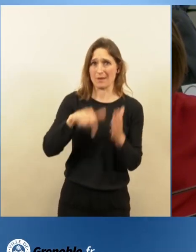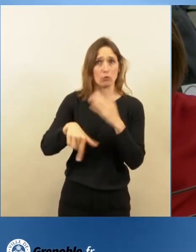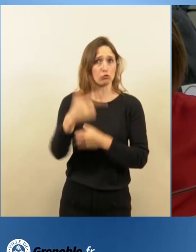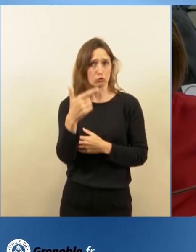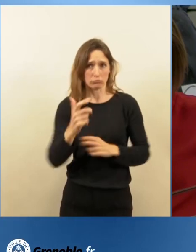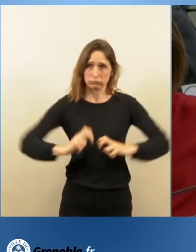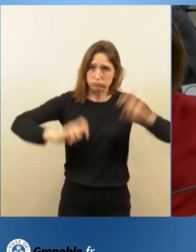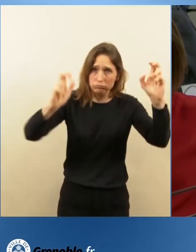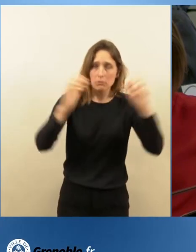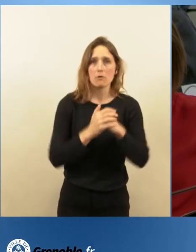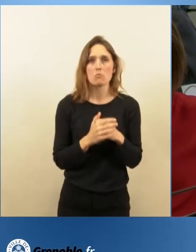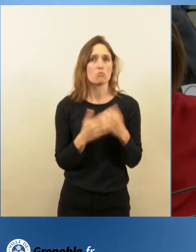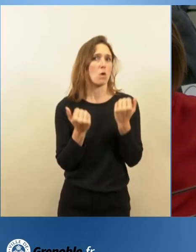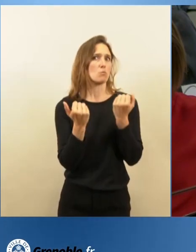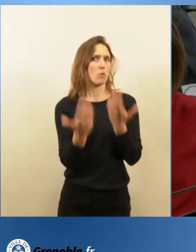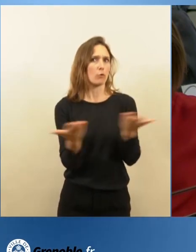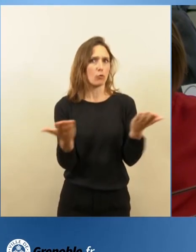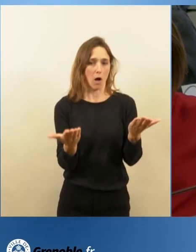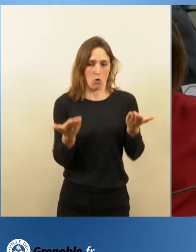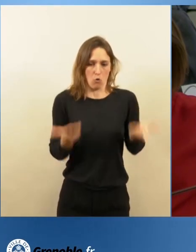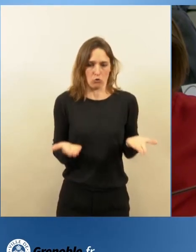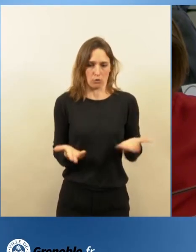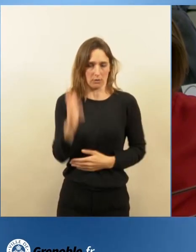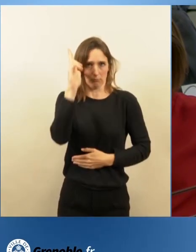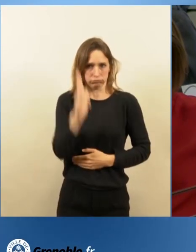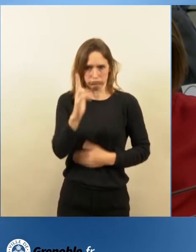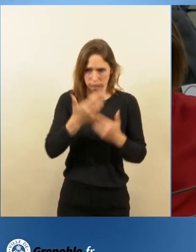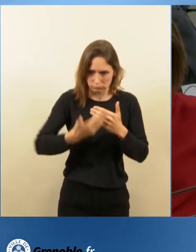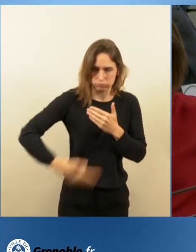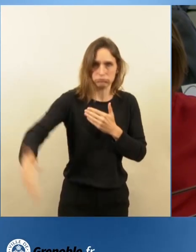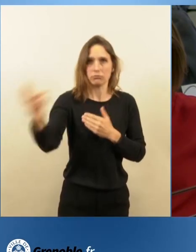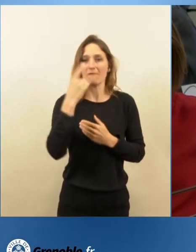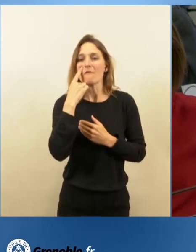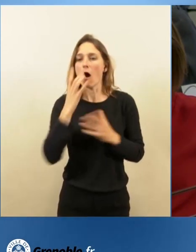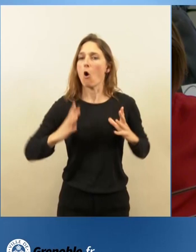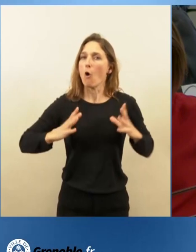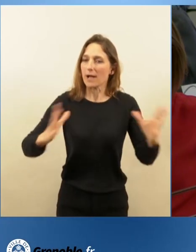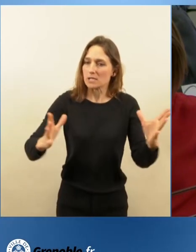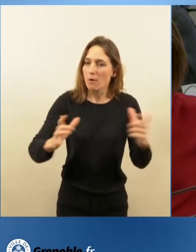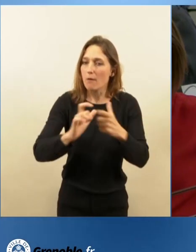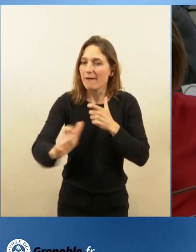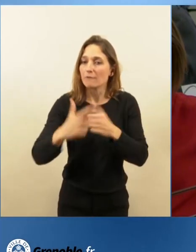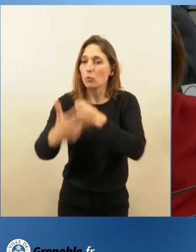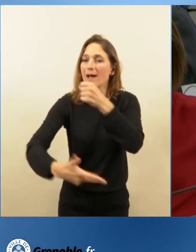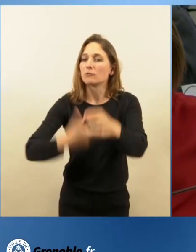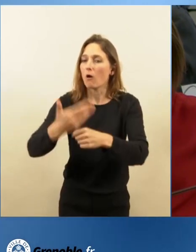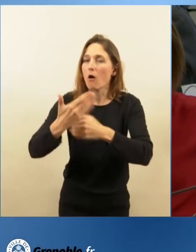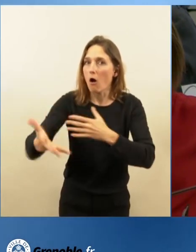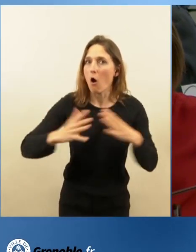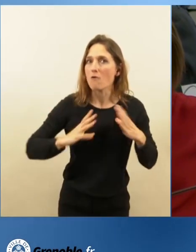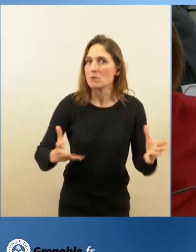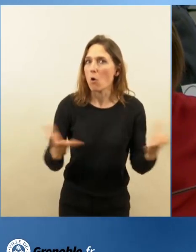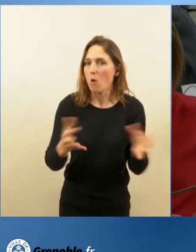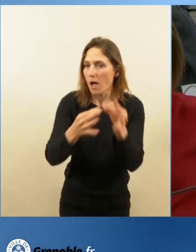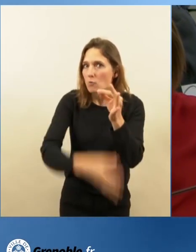d'aujourd'hui et de voir qu'elles engagements à partir des chiffres et des données d'aujourd'hui vous pouvez prendre pour les trois prochaines années ce serait déjà pas mal